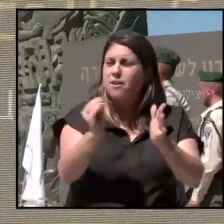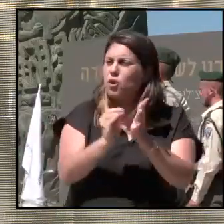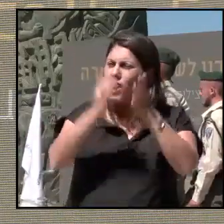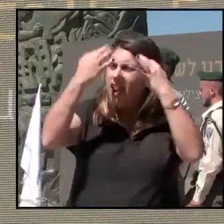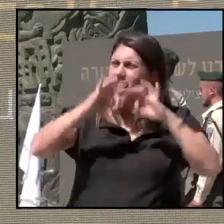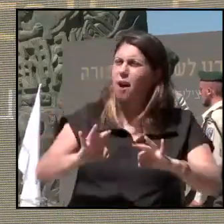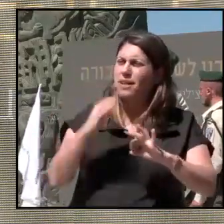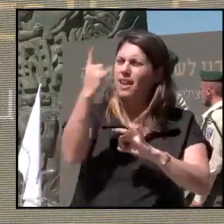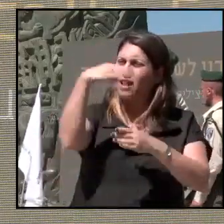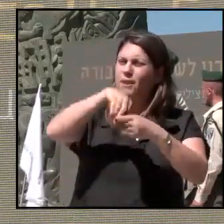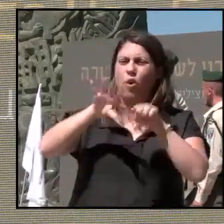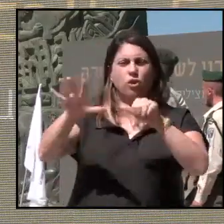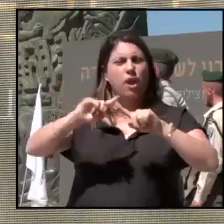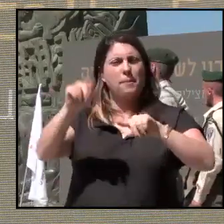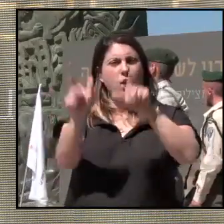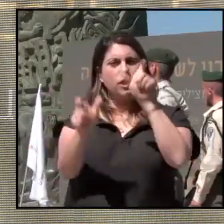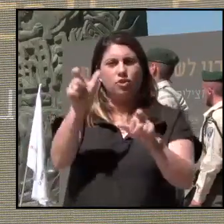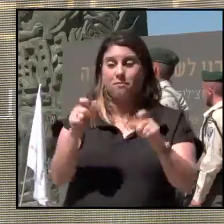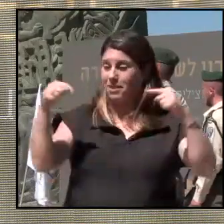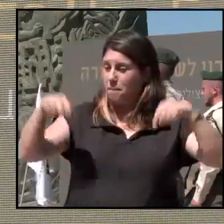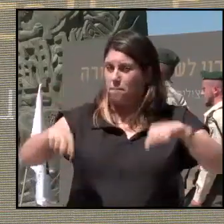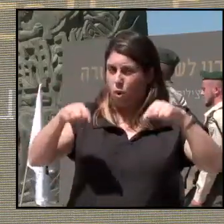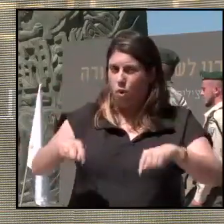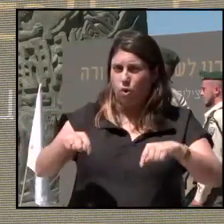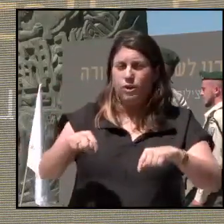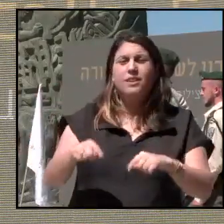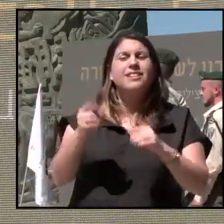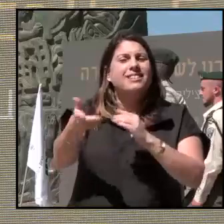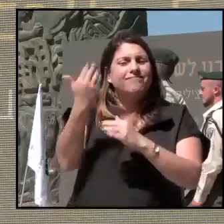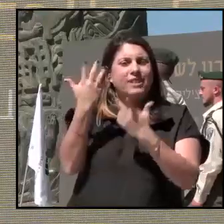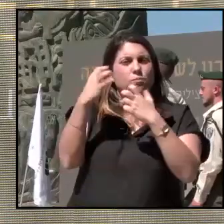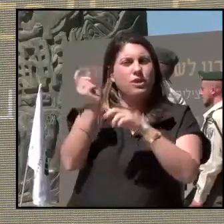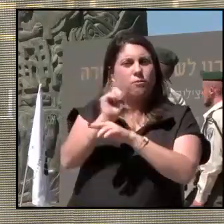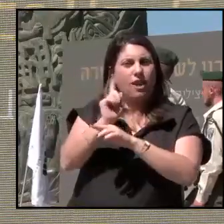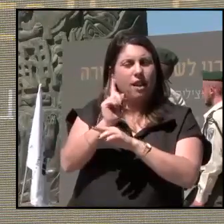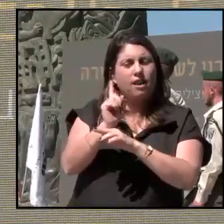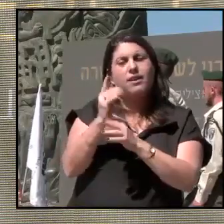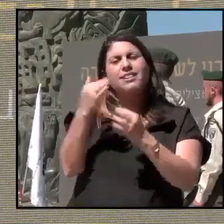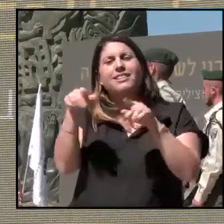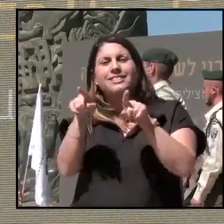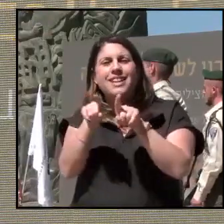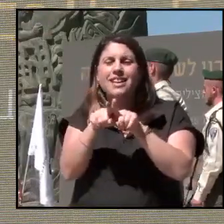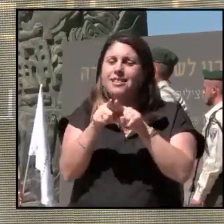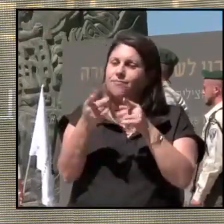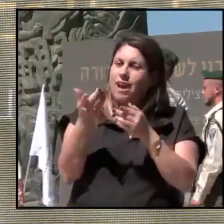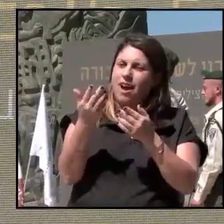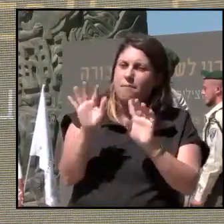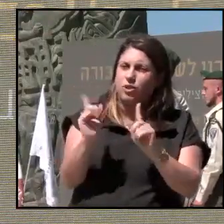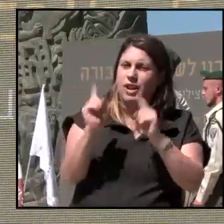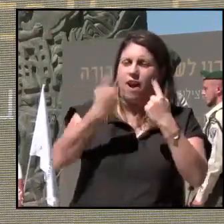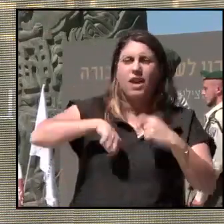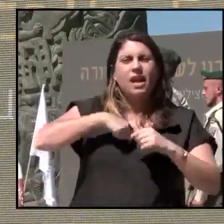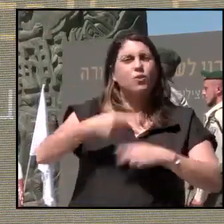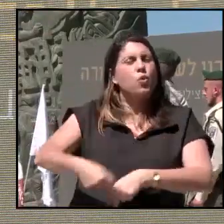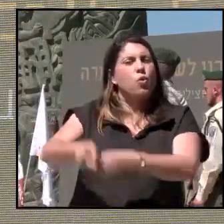the 6 million lives. Here, the events of 80 years ago palpably resonate, and we travel back